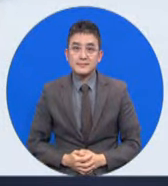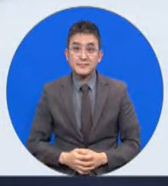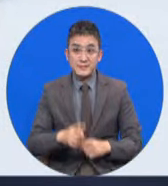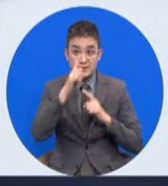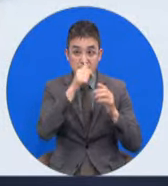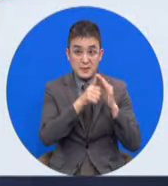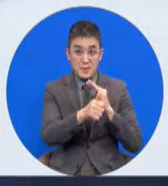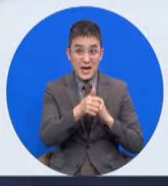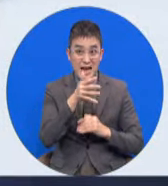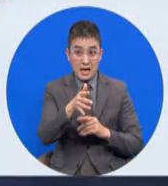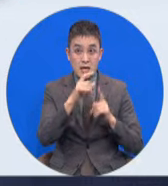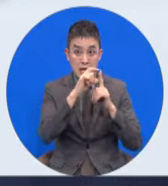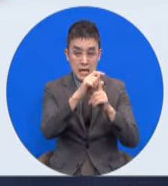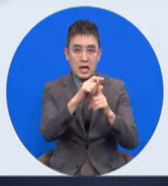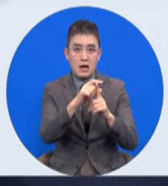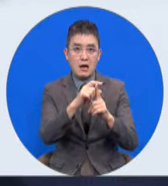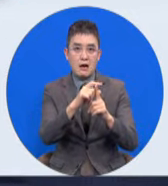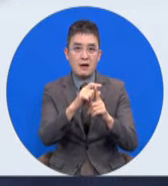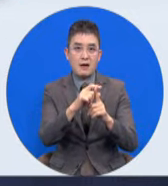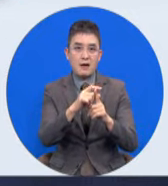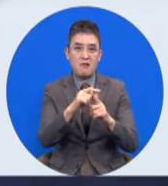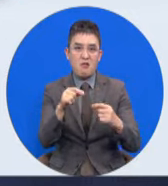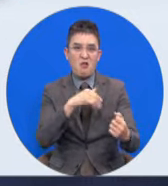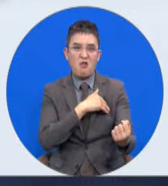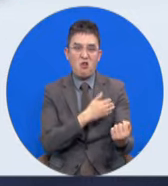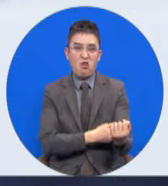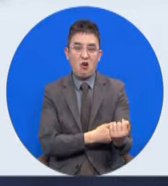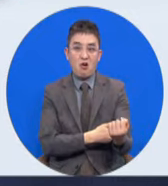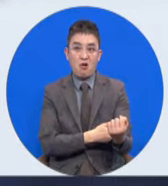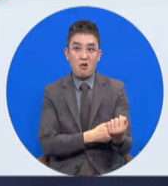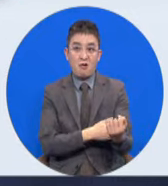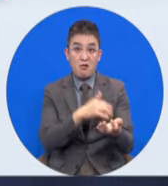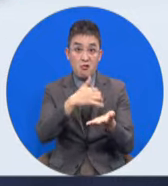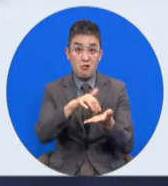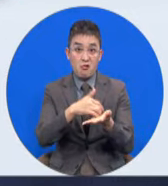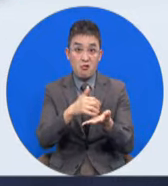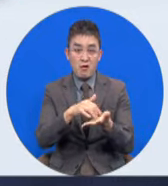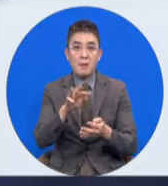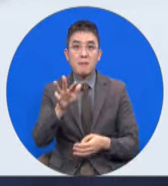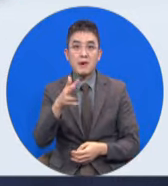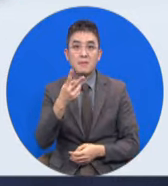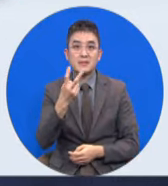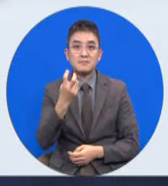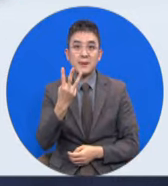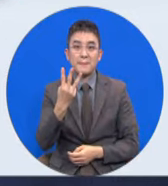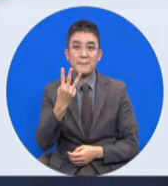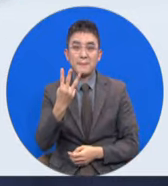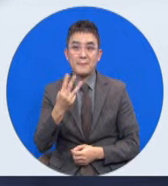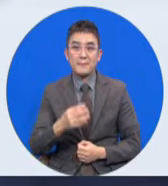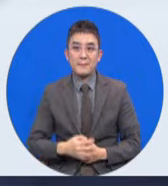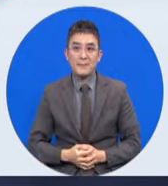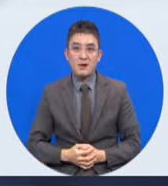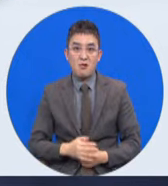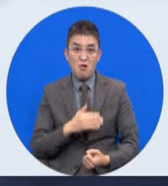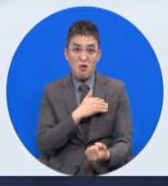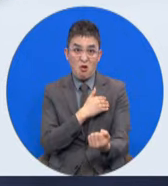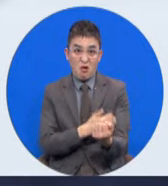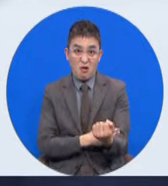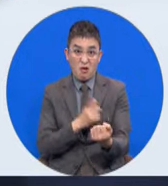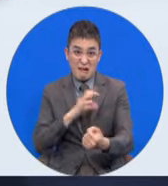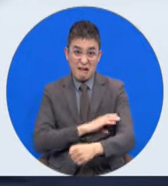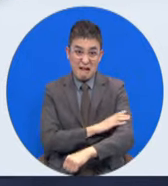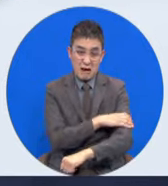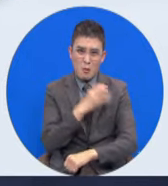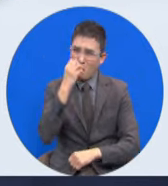이재명 대표는 권력이란 얘기를 무려 823차례 언급했습니다. 권력을 잡으면 오만하다, 뭐